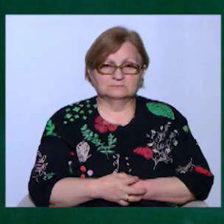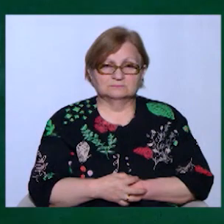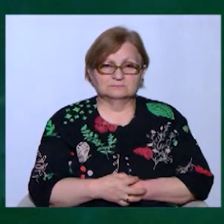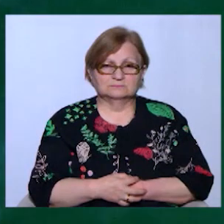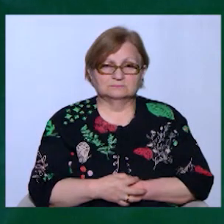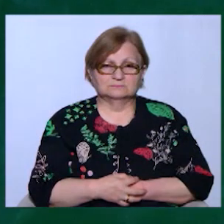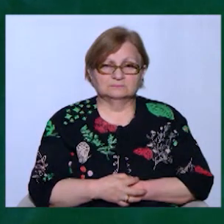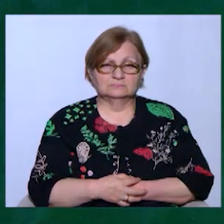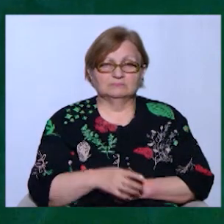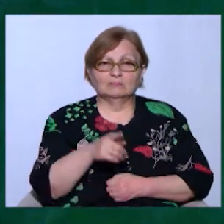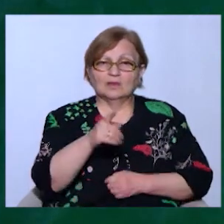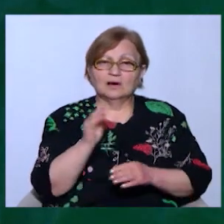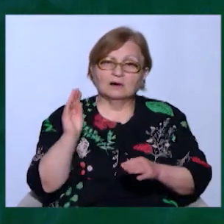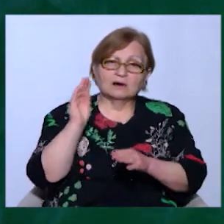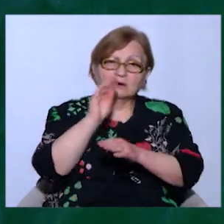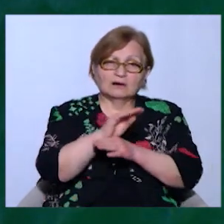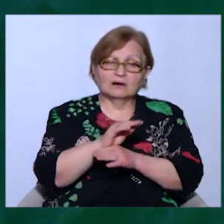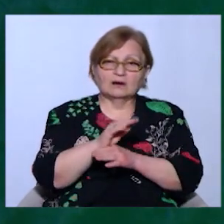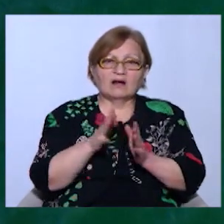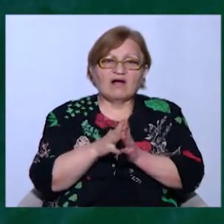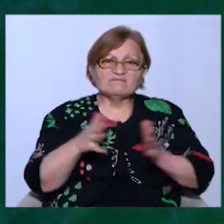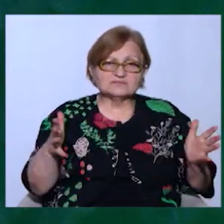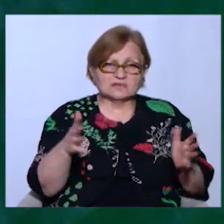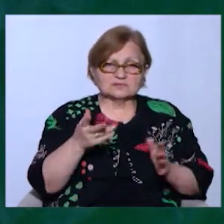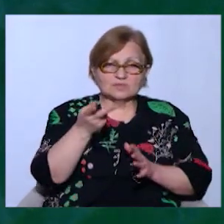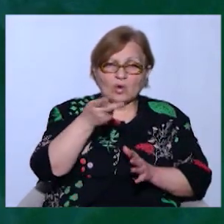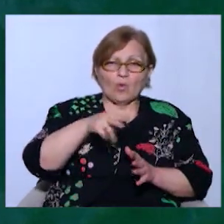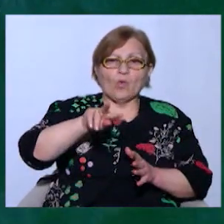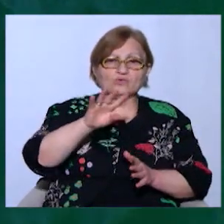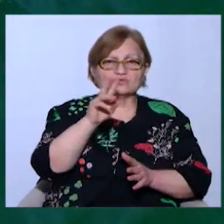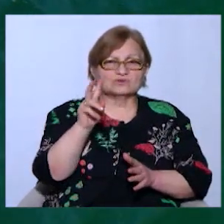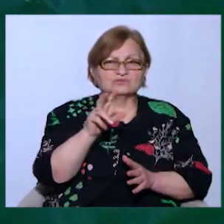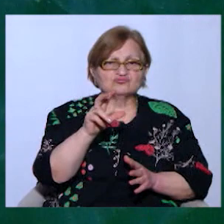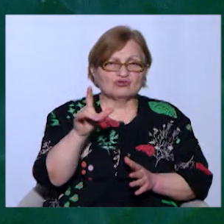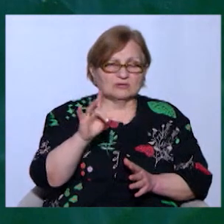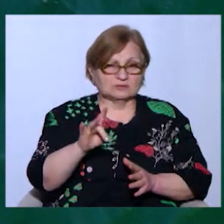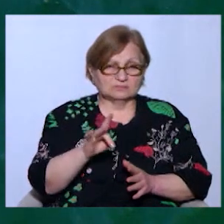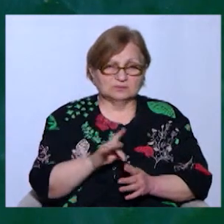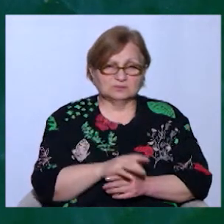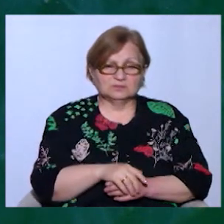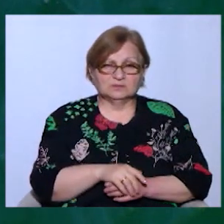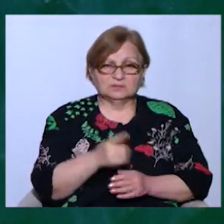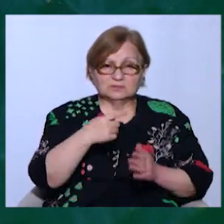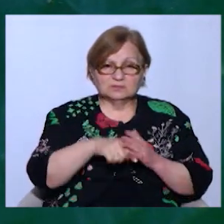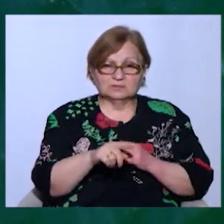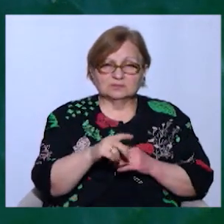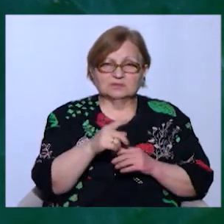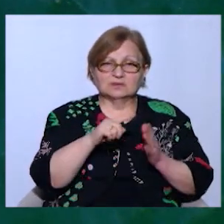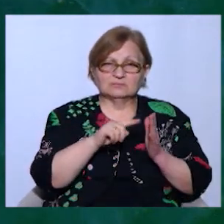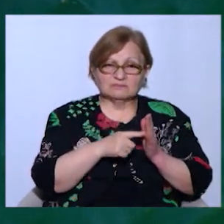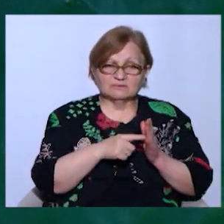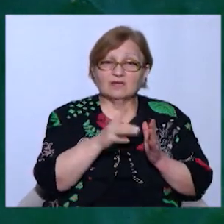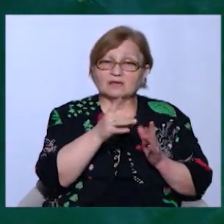გავზარდე რადიუსი ორი ჯერ. ჯერ და ერი გახდა ორი გამრავლებული ორზე,